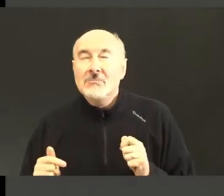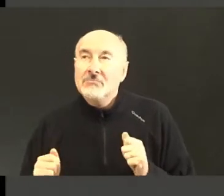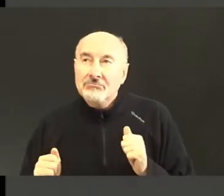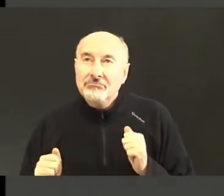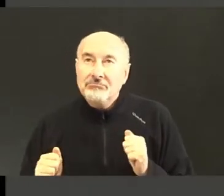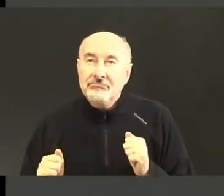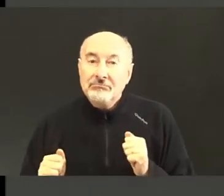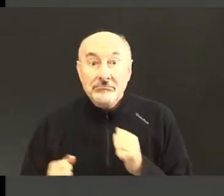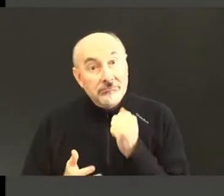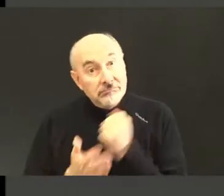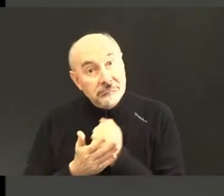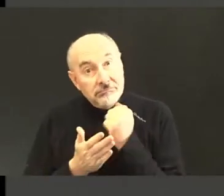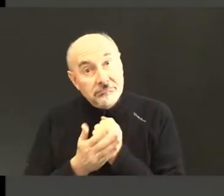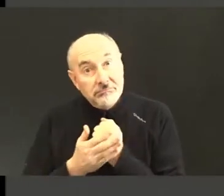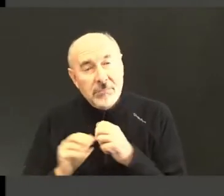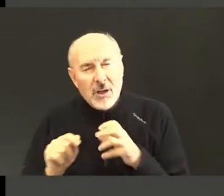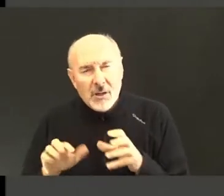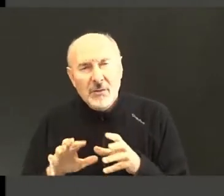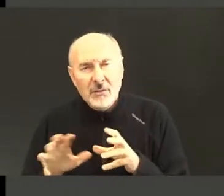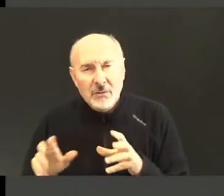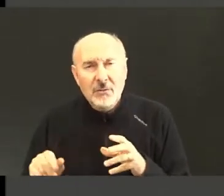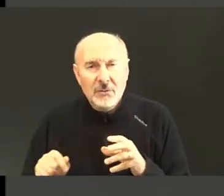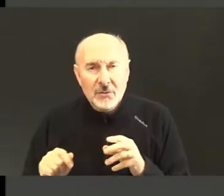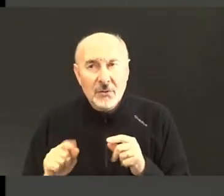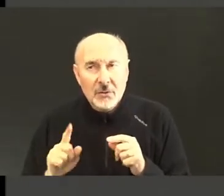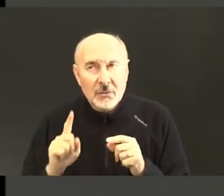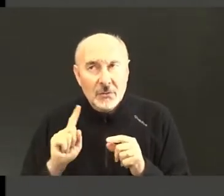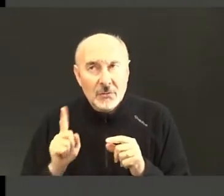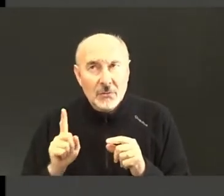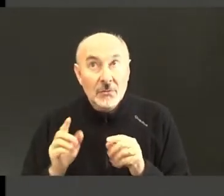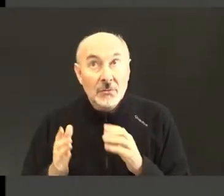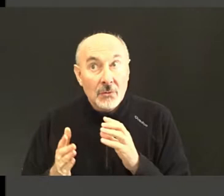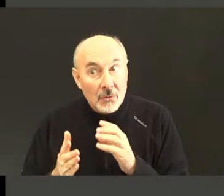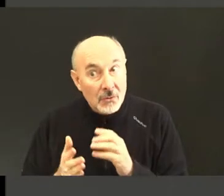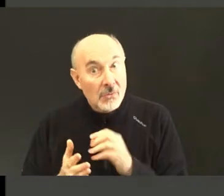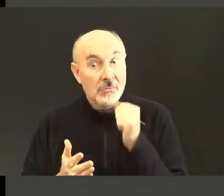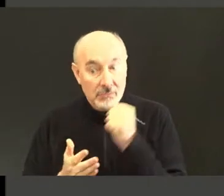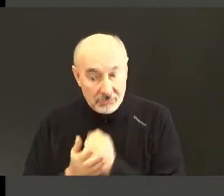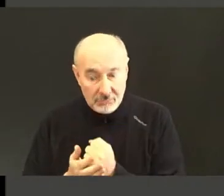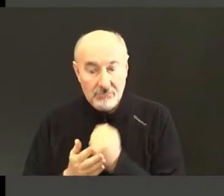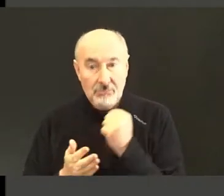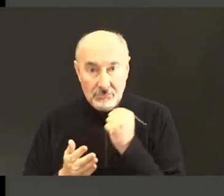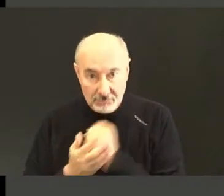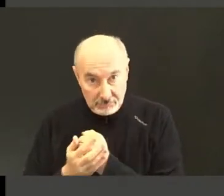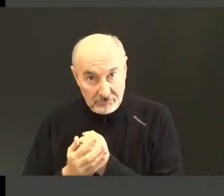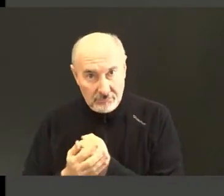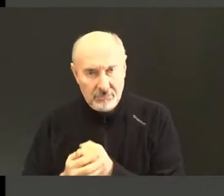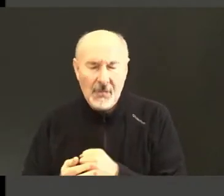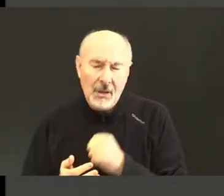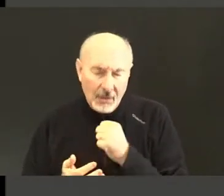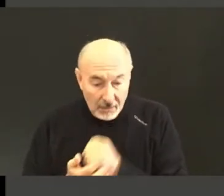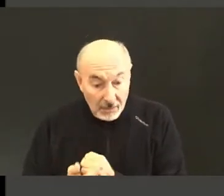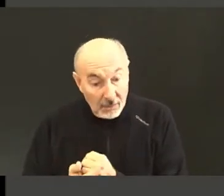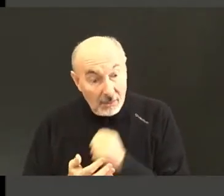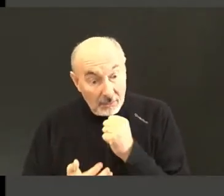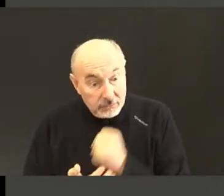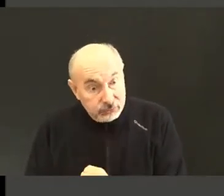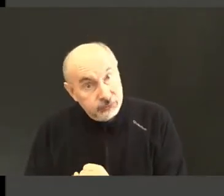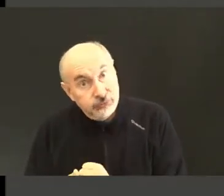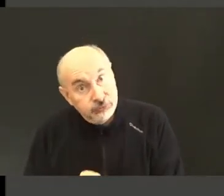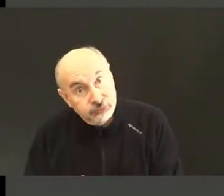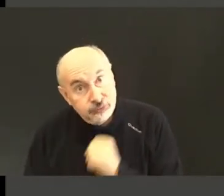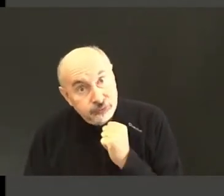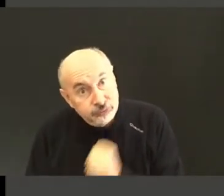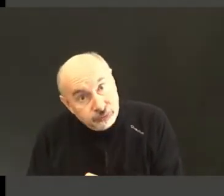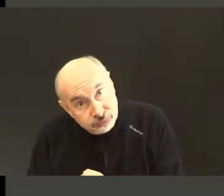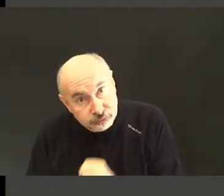del lavoro, continueremo nel nostro ideale di miglioramento produttivo, lavorare di più non per ottenere qualcosa,